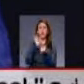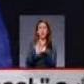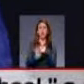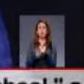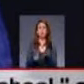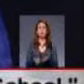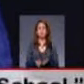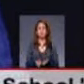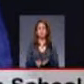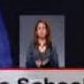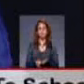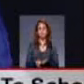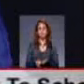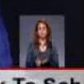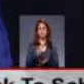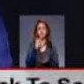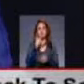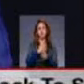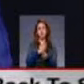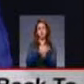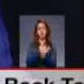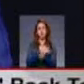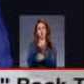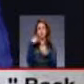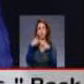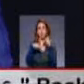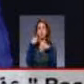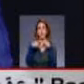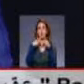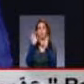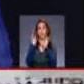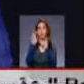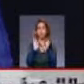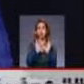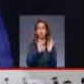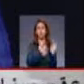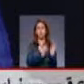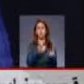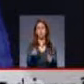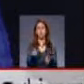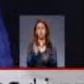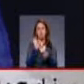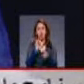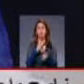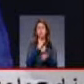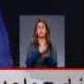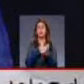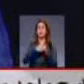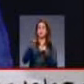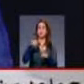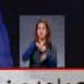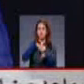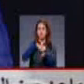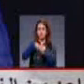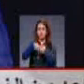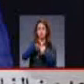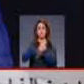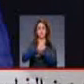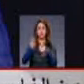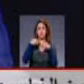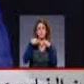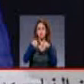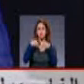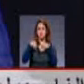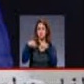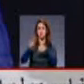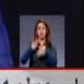فعلا احنا خلاص تعبنا وزهقنا وطهقنا، والناس كمان تعبت ومش عارفة تعمل ايه.